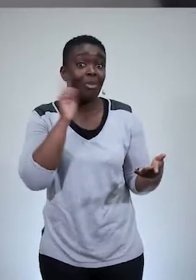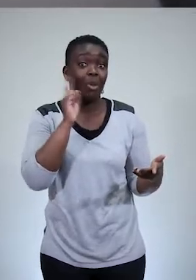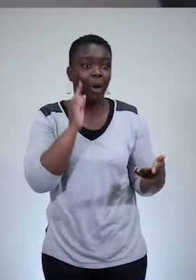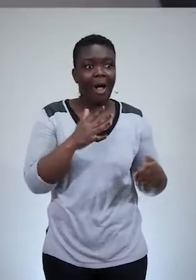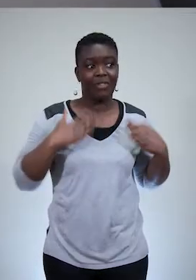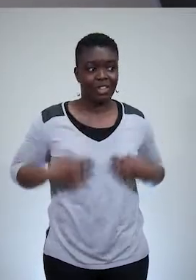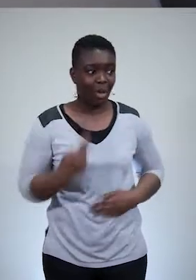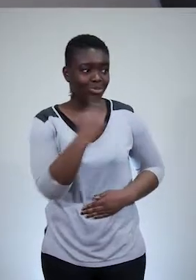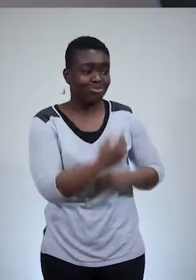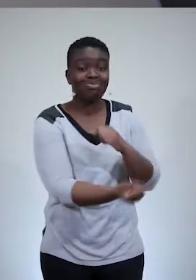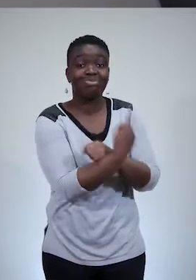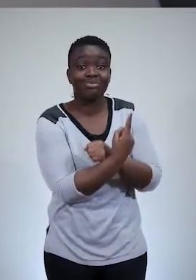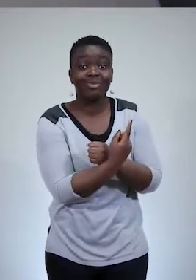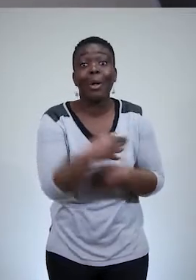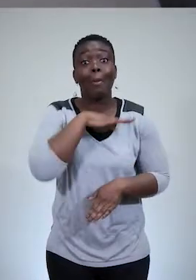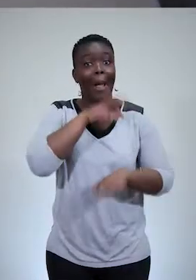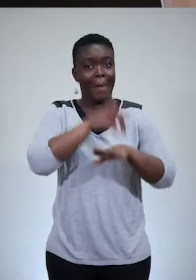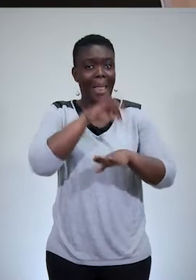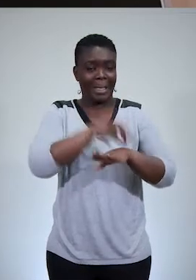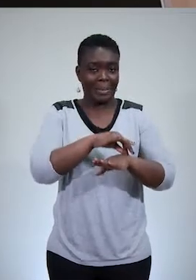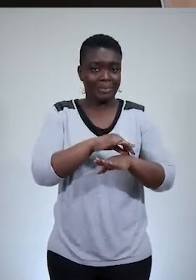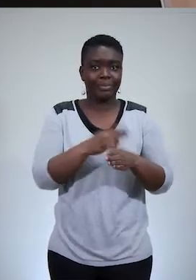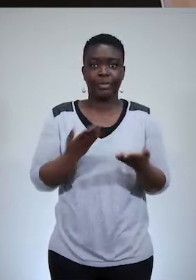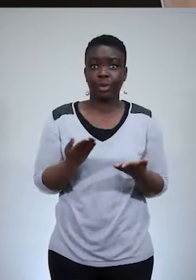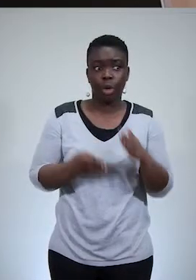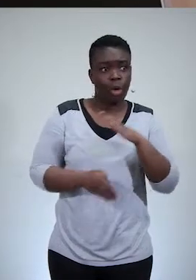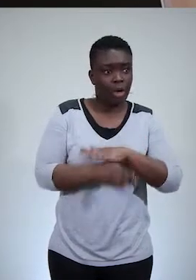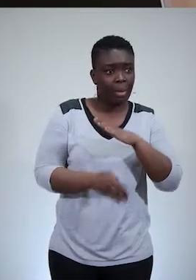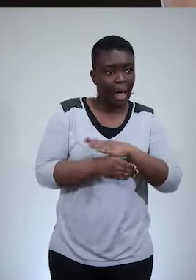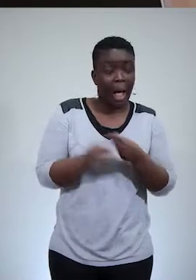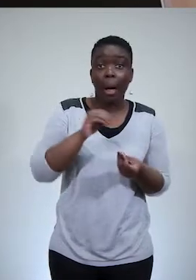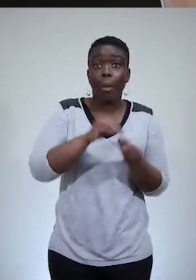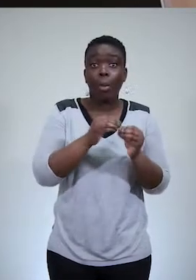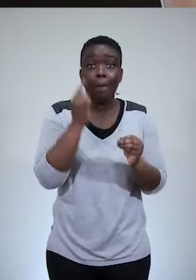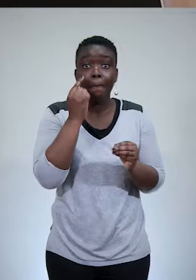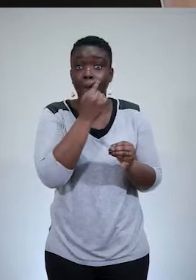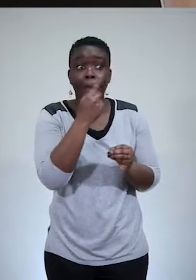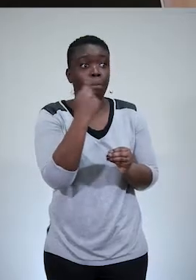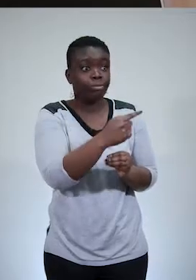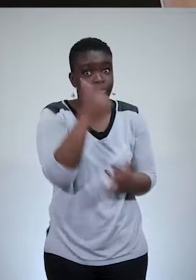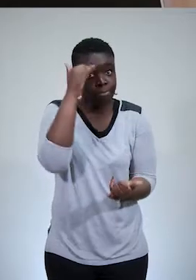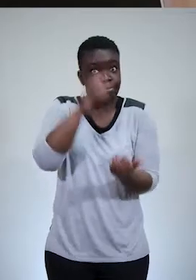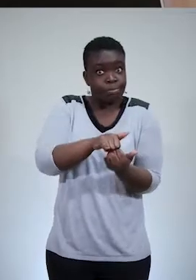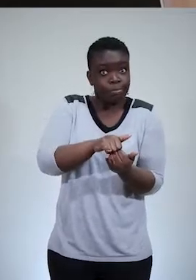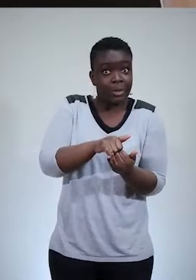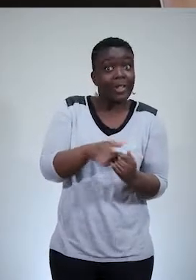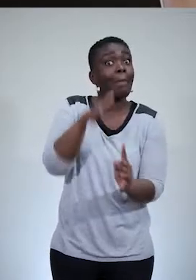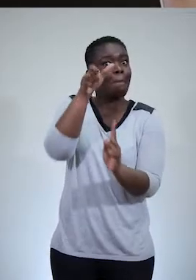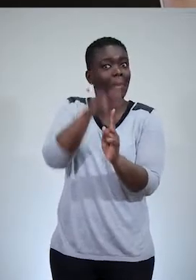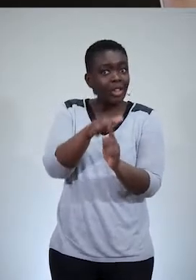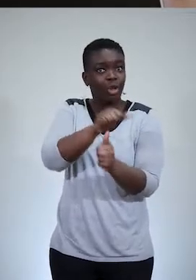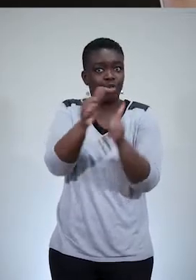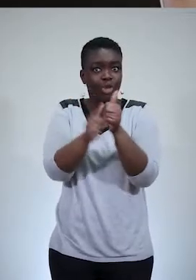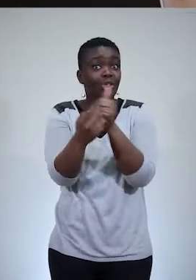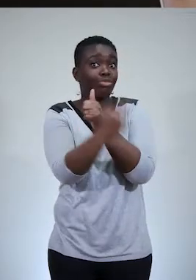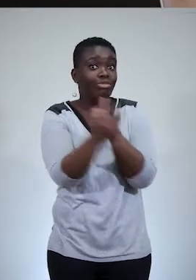la première fois depuis que j'ai commencé mes études que je me suis vraiment sentie intégrée. C'est la première fois que les profs ils ont pris en compte mon